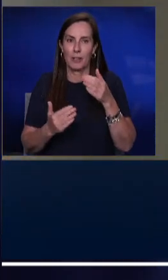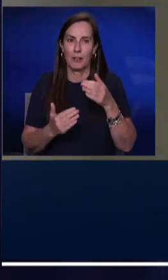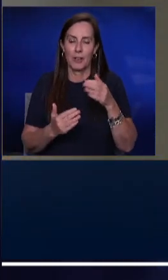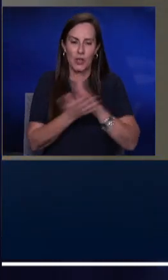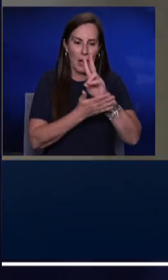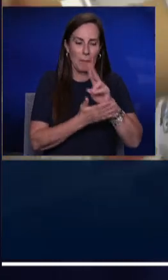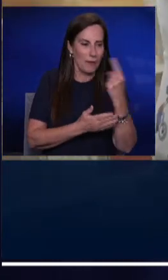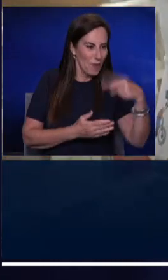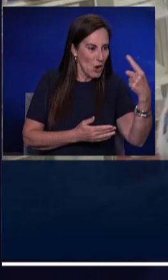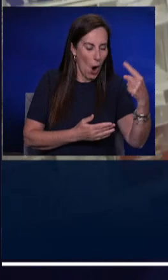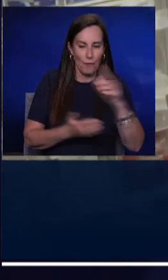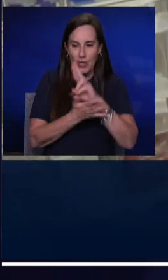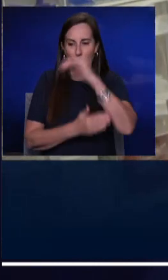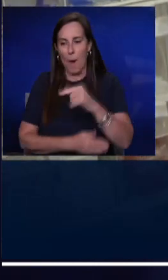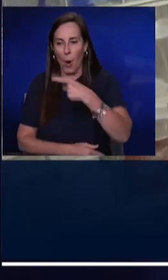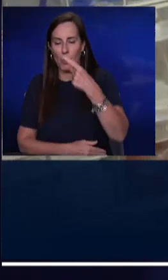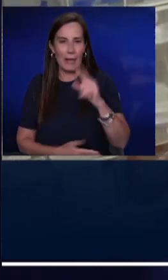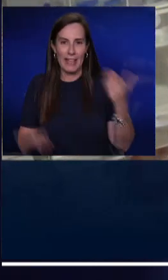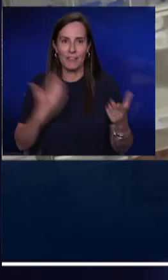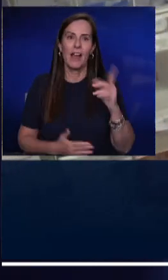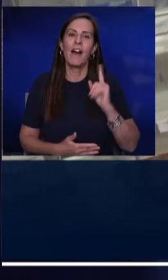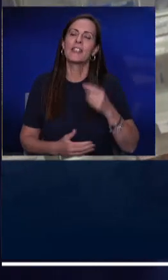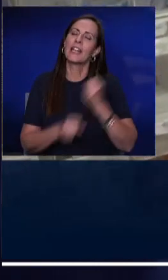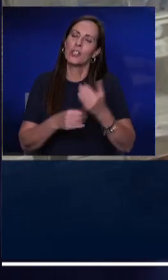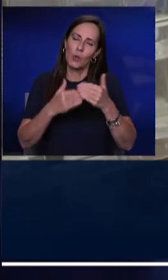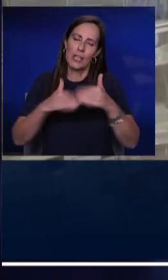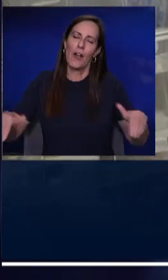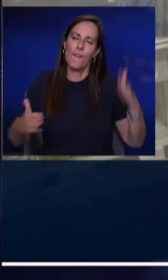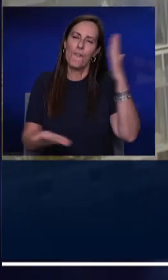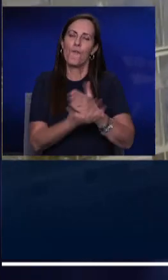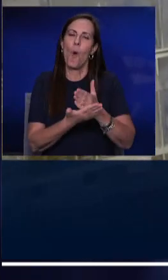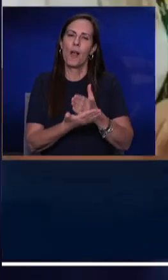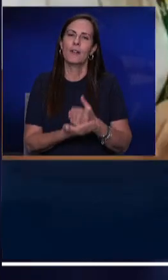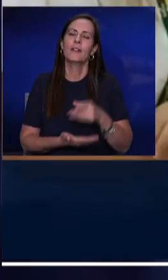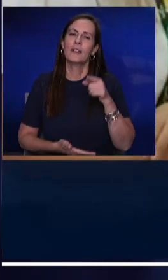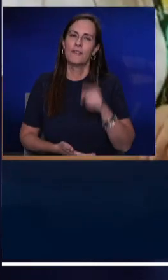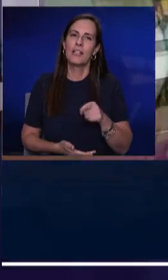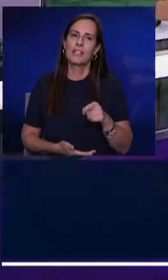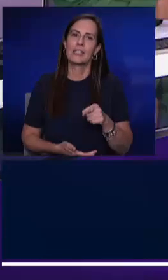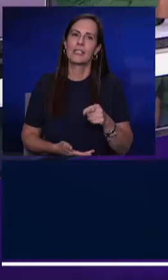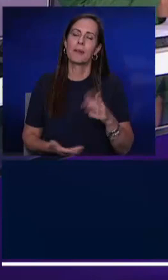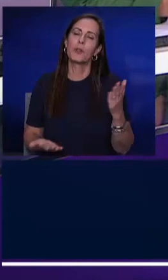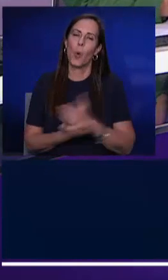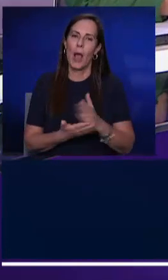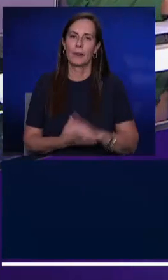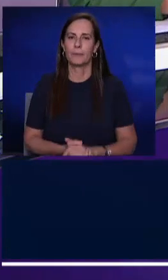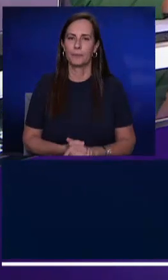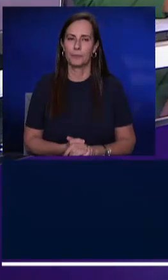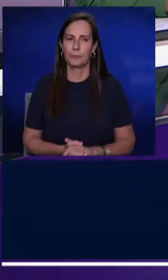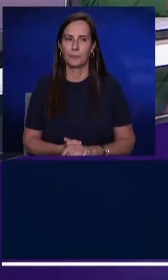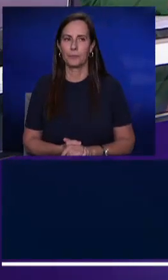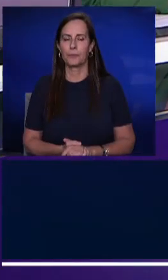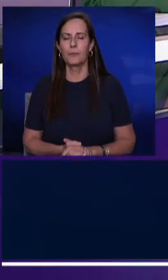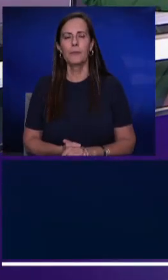בן 12 פחות יום, אבל צריך אפשרו לעשות את החיתוך הזה, וזה מה שנקבע. ההנחה במשרד הבריאות שגל חמישי